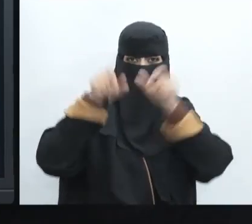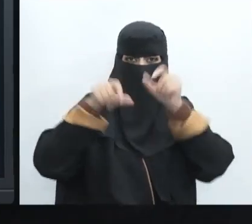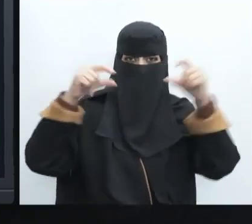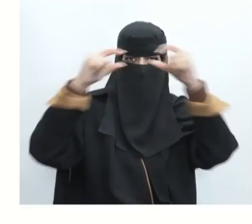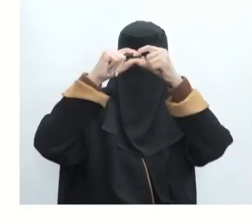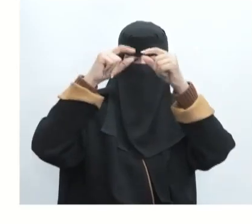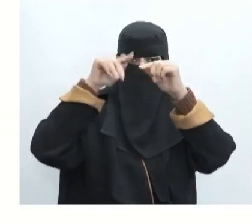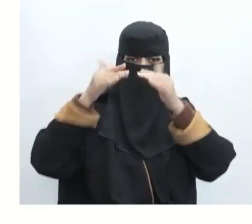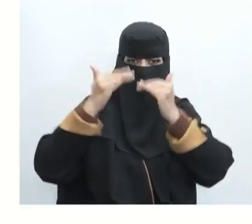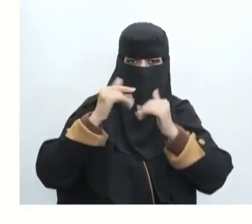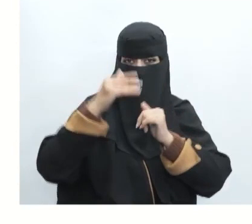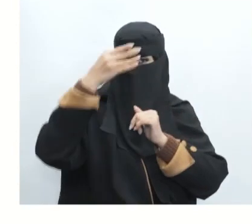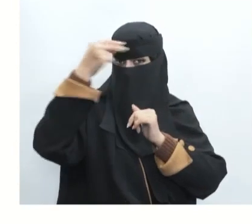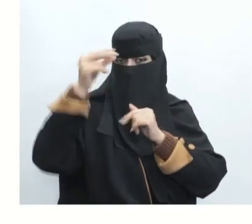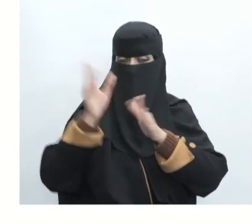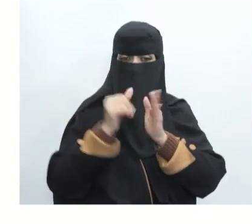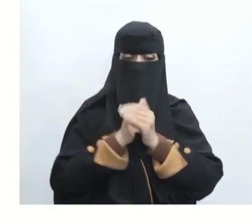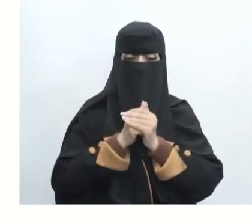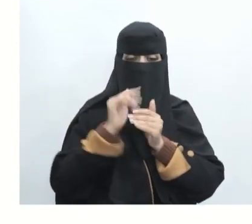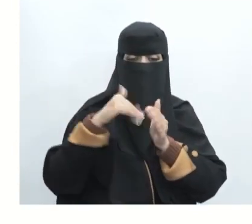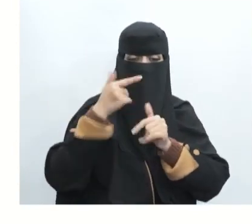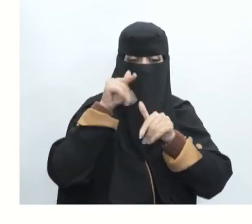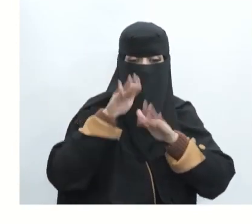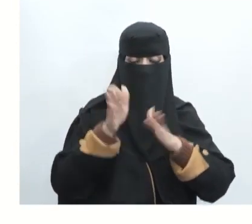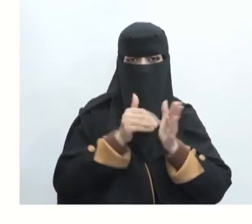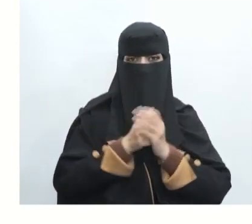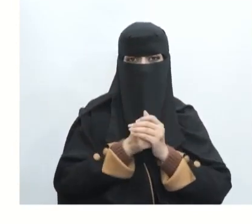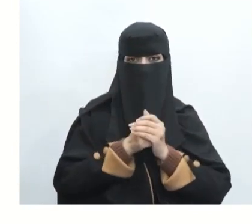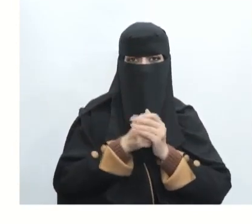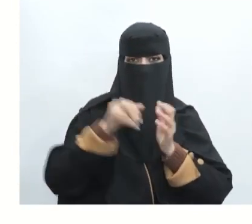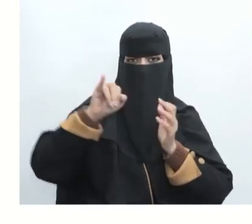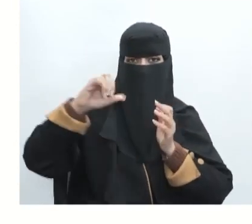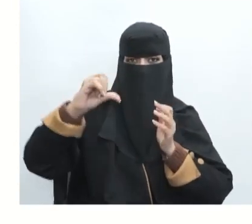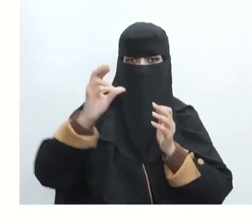ممتازين اندونيسيا ابناء وبنات الطلاب موزمبيق